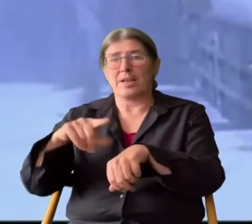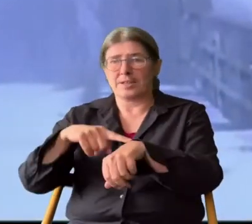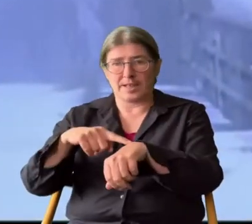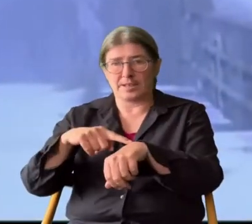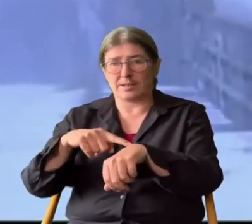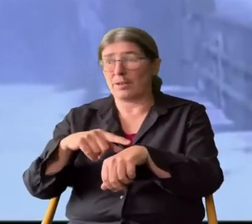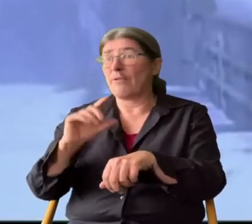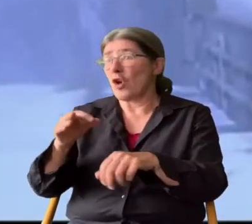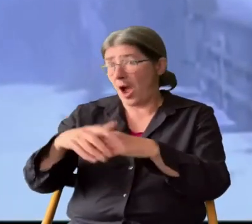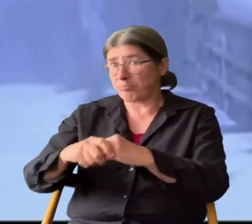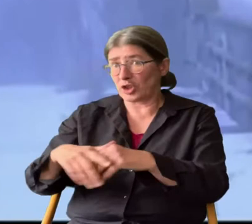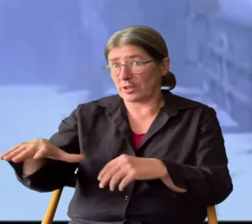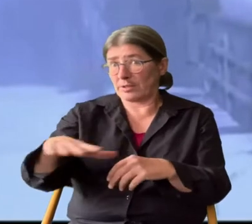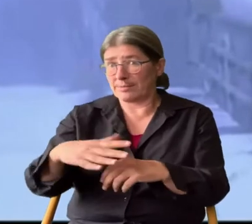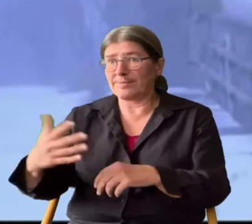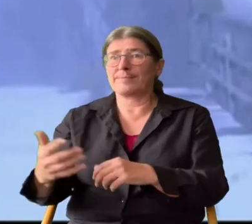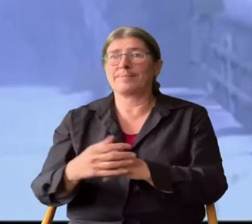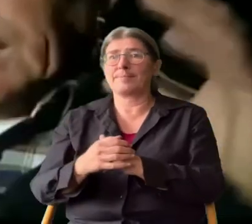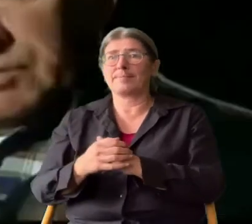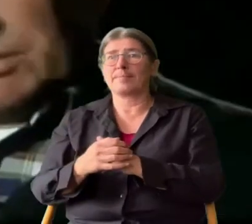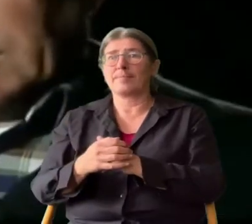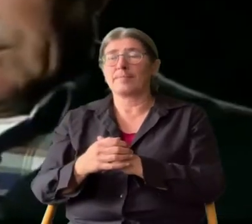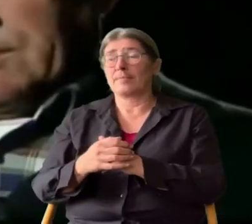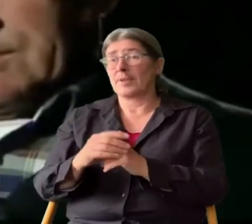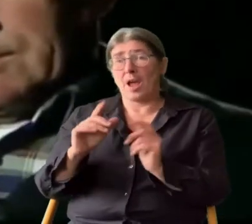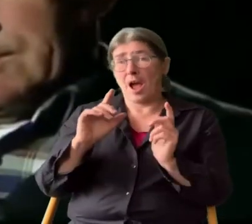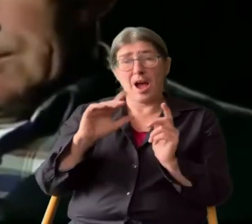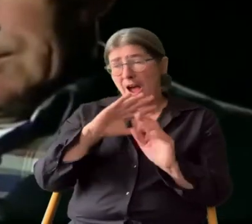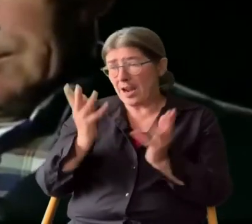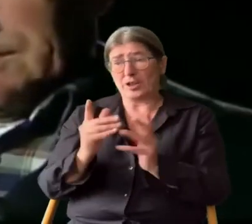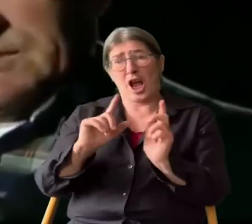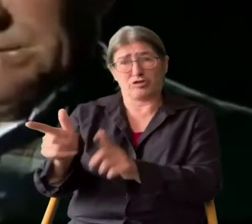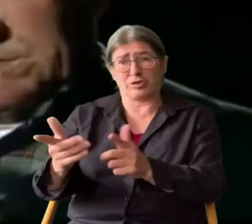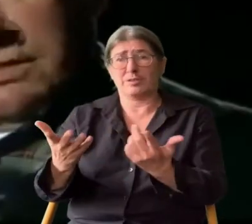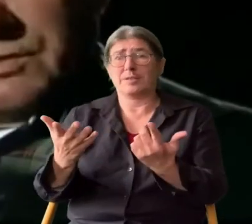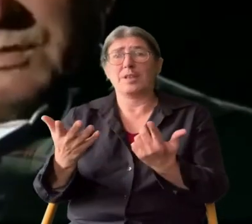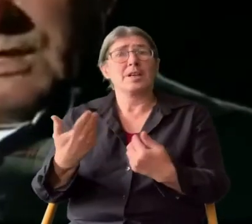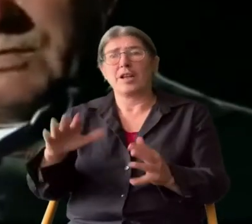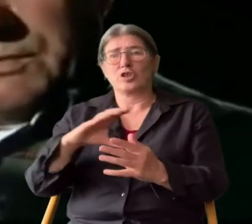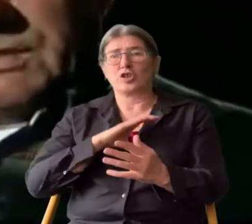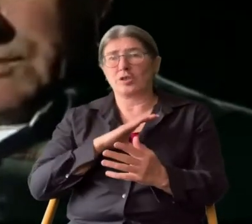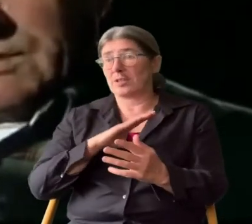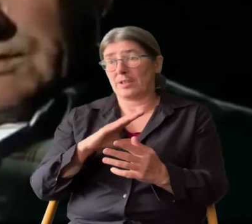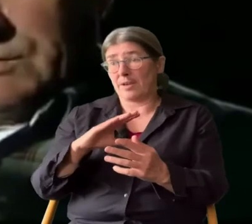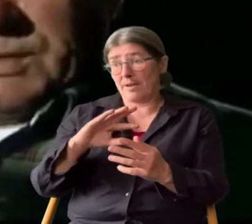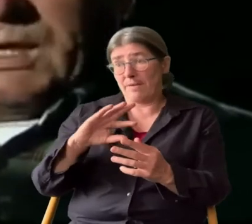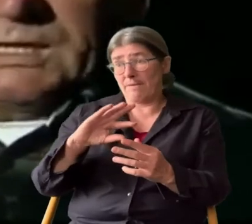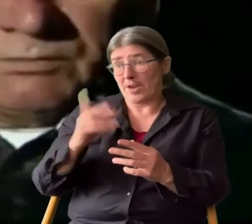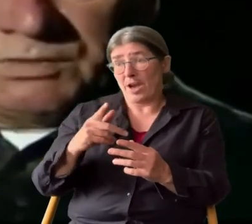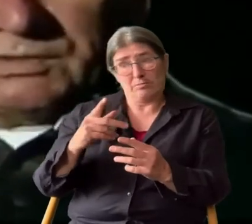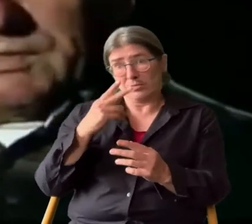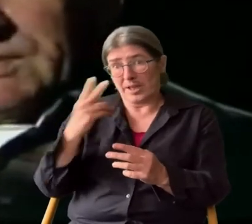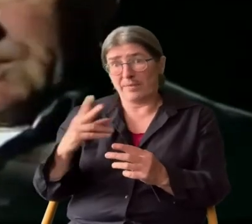Keine Zeit zum Abschied nehmen. Alles im Stich zu lassen und keine Chance mehr haben, das wiederzukriegen.